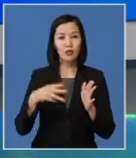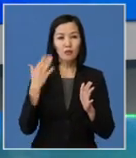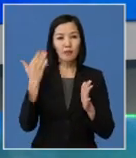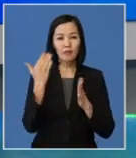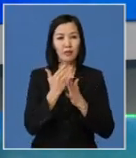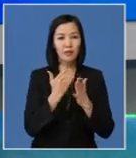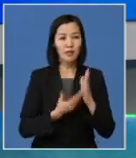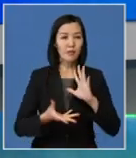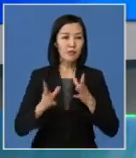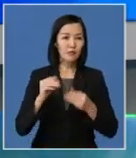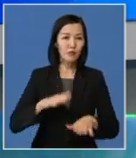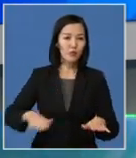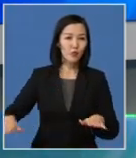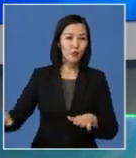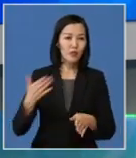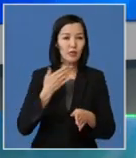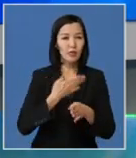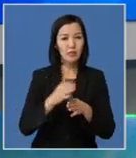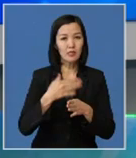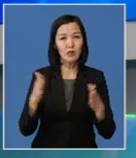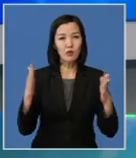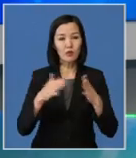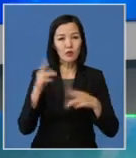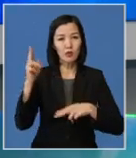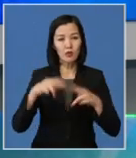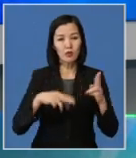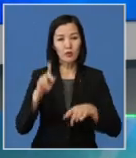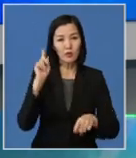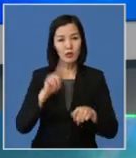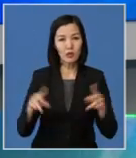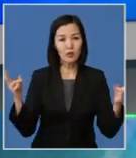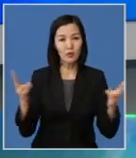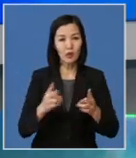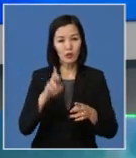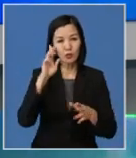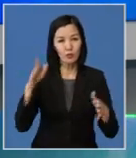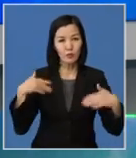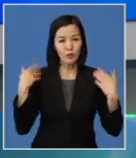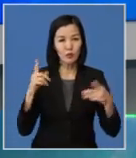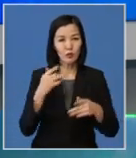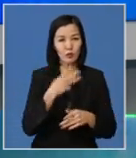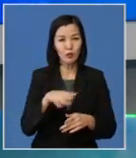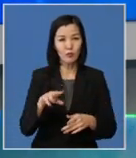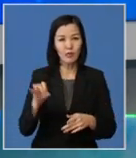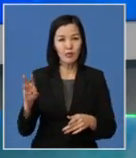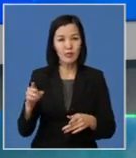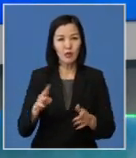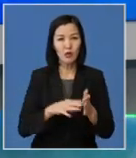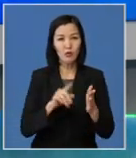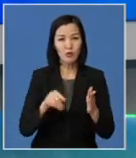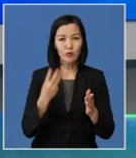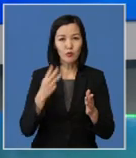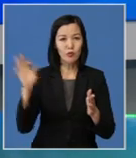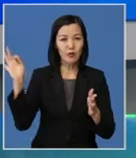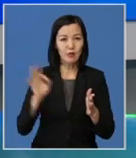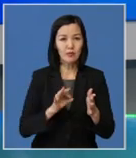7-20-25 бағдарламасы бойынша өңірді несиелік үйлерді салу жұмыстарын жеделдету қажет. Яғни үкімет ұсынған 150 миллиард теңгеден бөлек